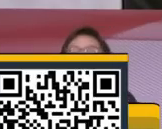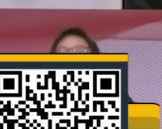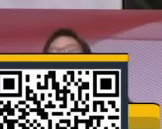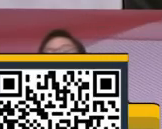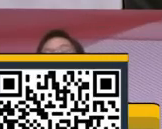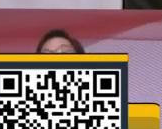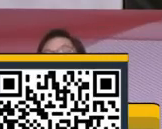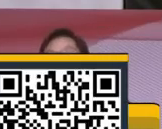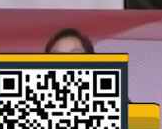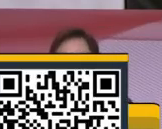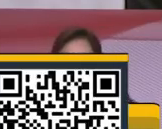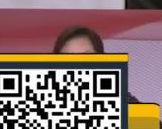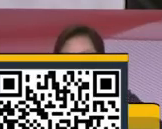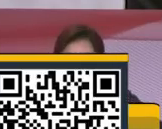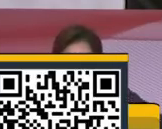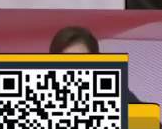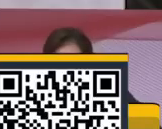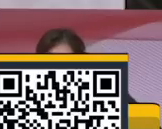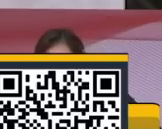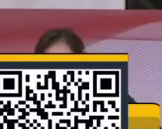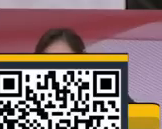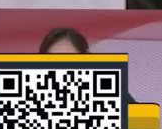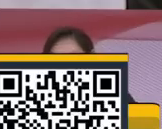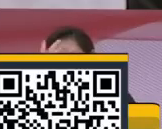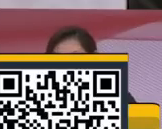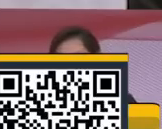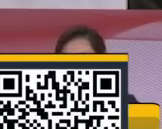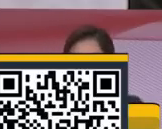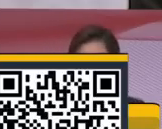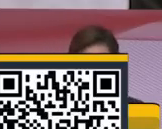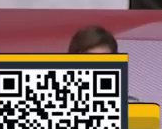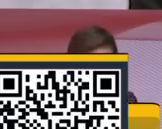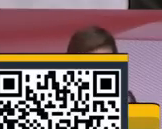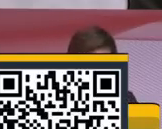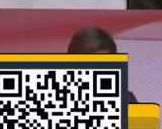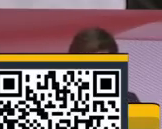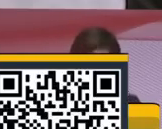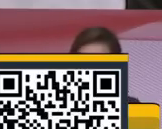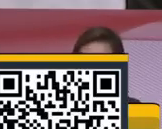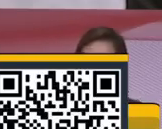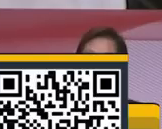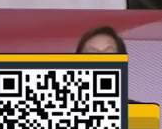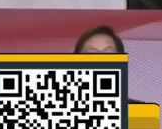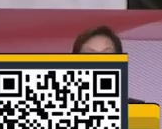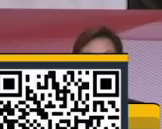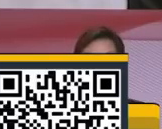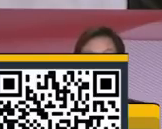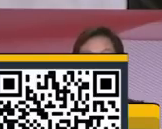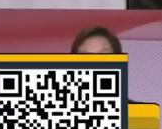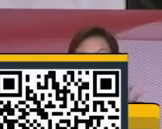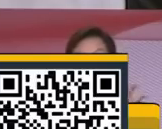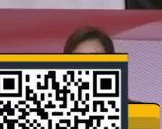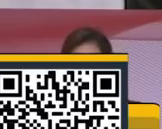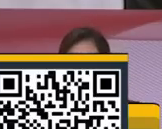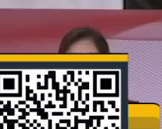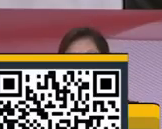dislipidemia dan stroke. Beliau meninggal di Hospital Queen Elizabeth. Kes kematian 242, iaitu kes nombor